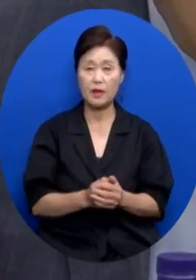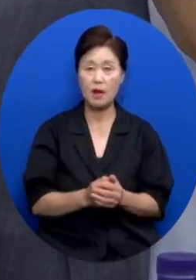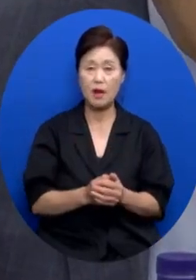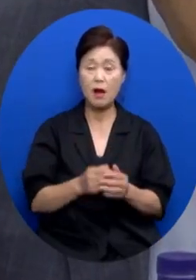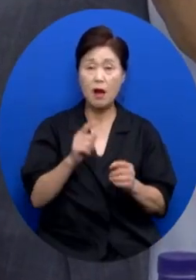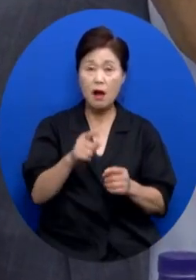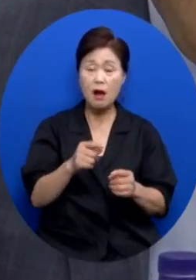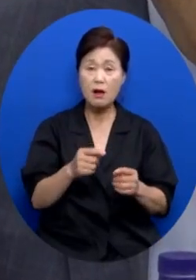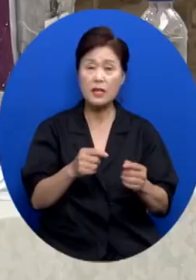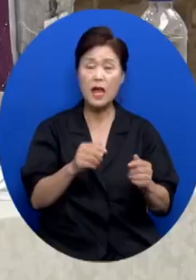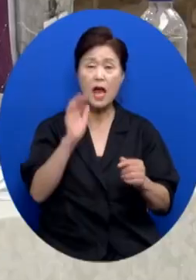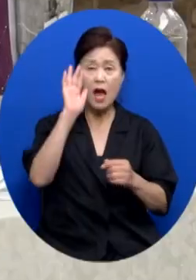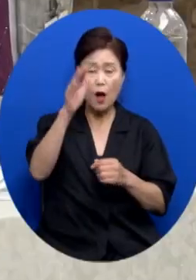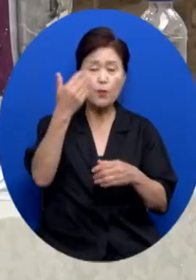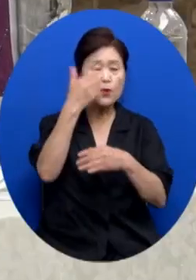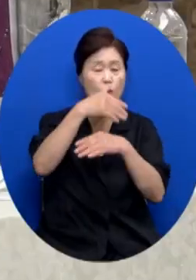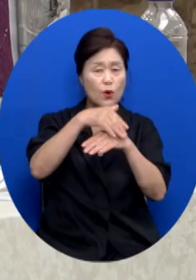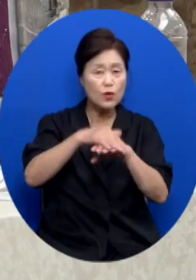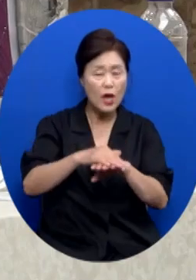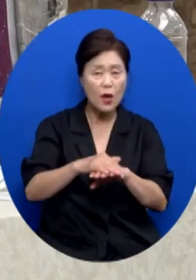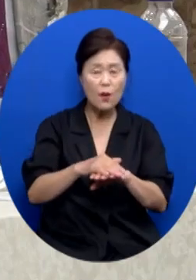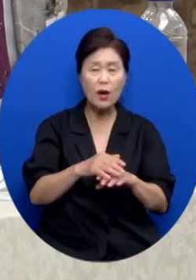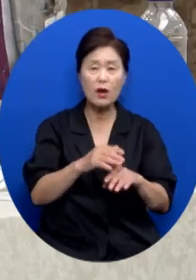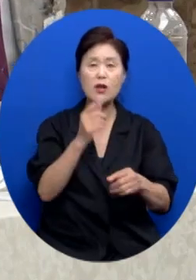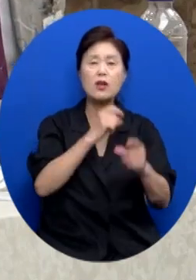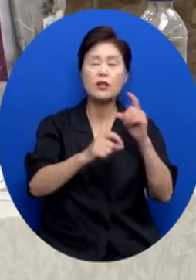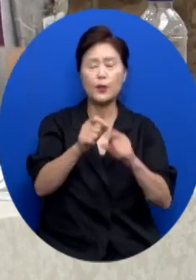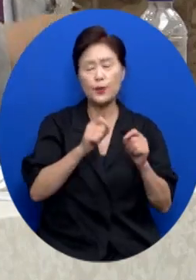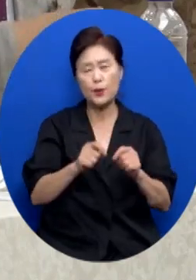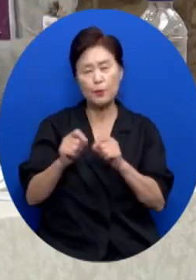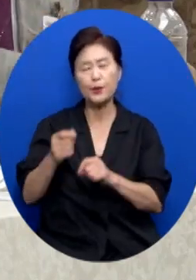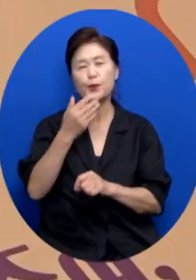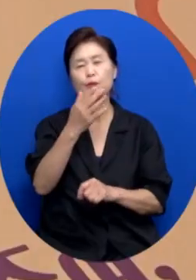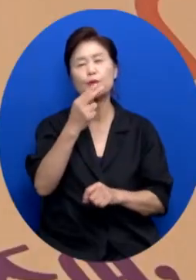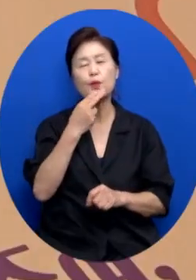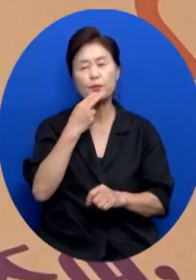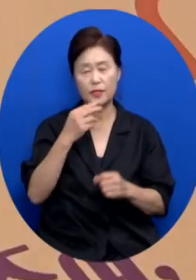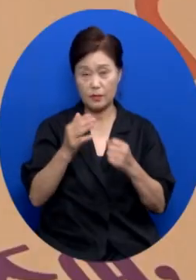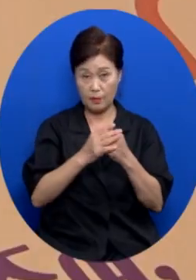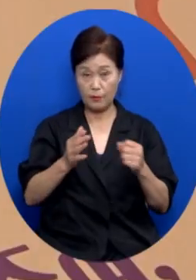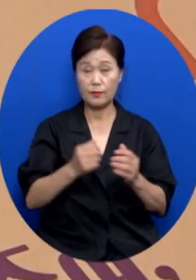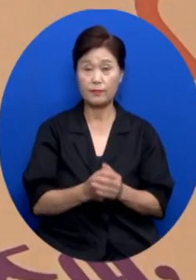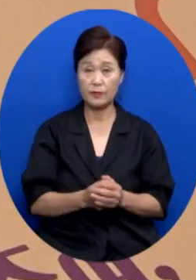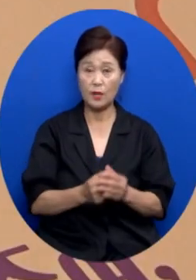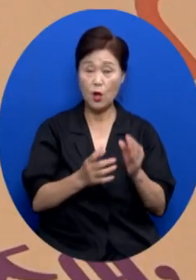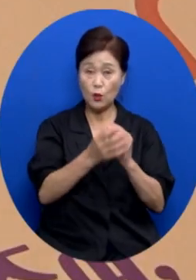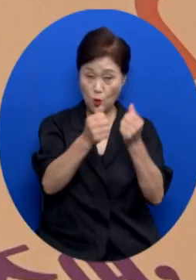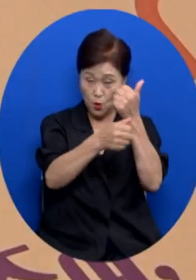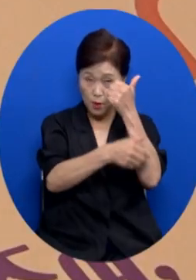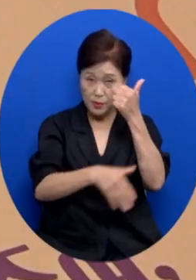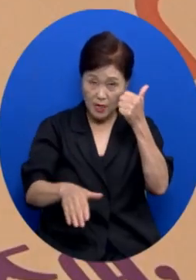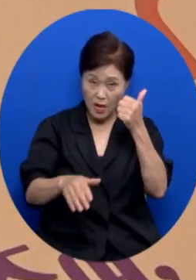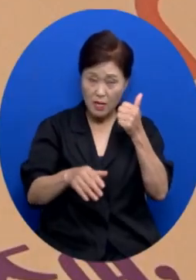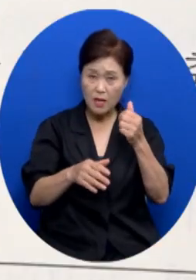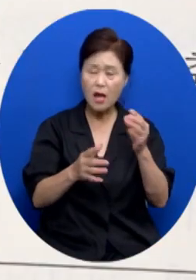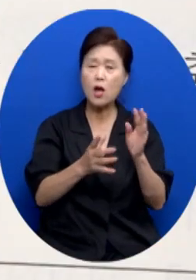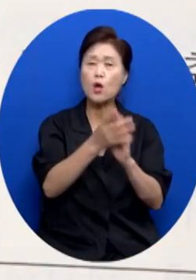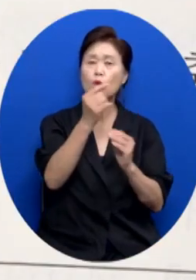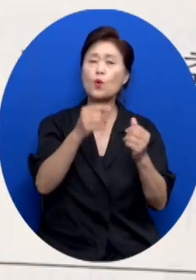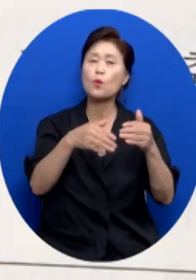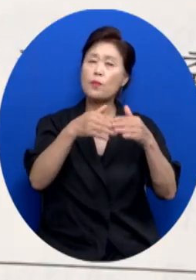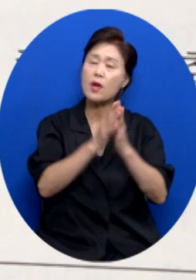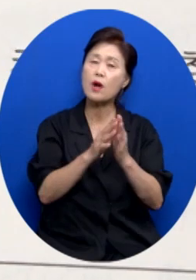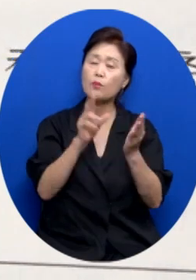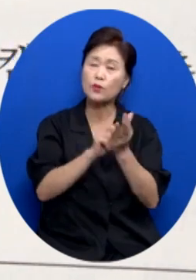구조조정을 위한 장기 계획을 더 이상 지체할 수 없다는 판단에서입니다. 예장 통합사나 신학대 통폐합 문제는